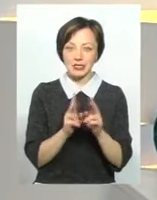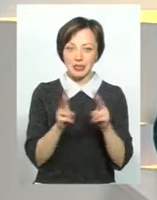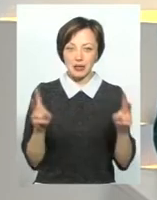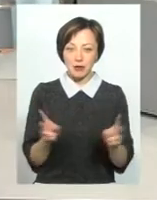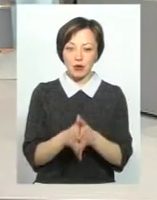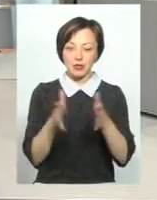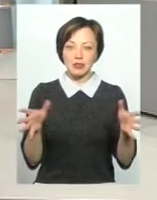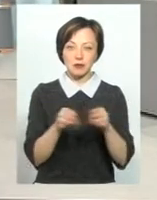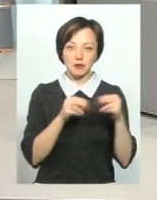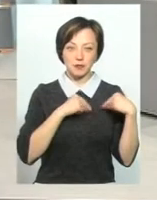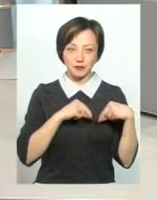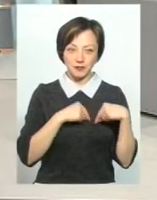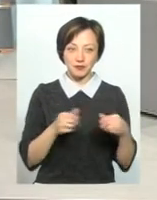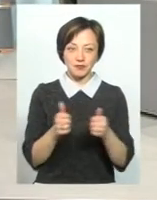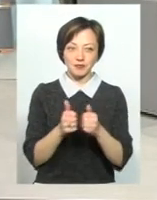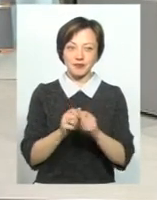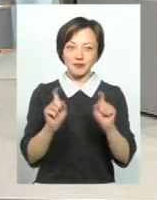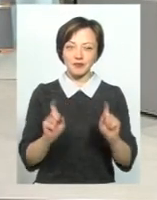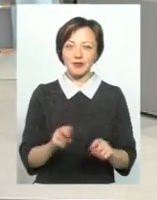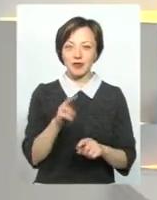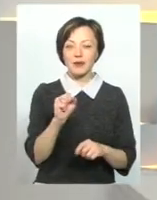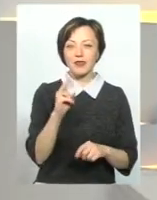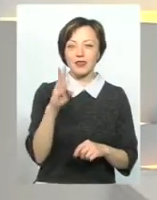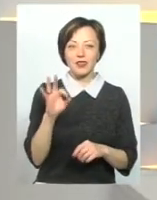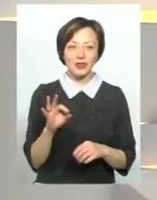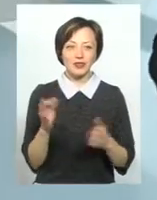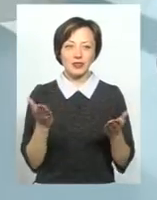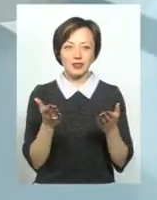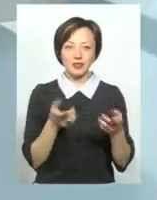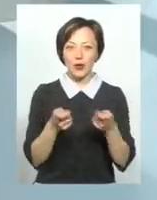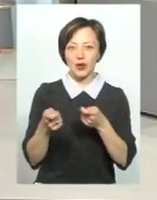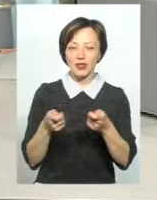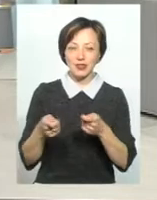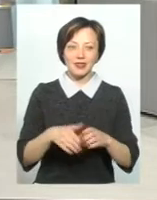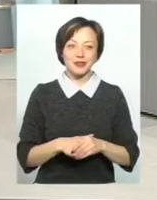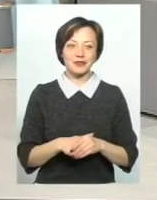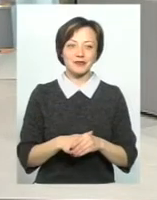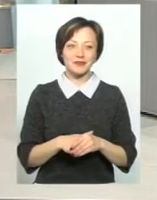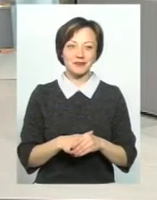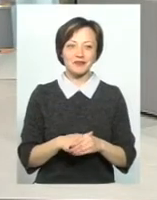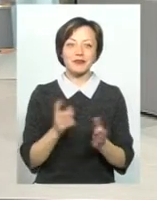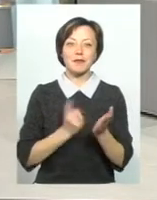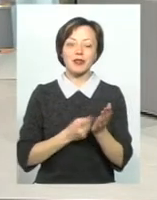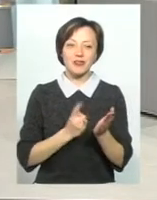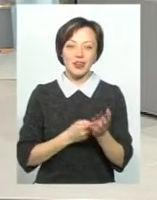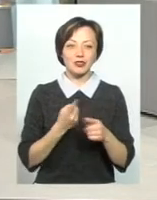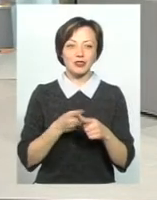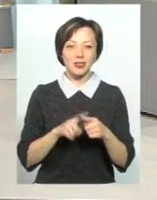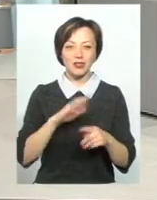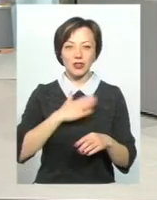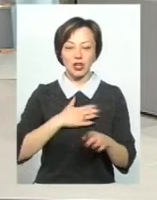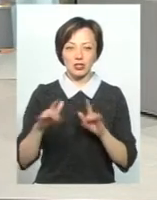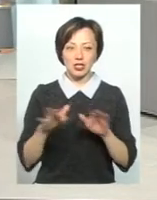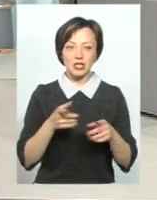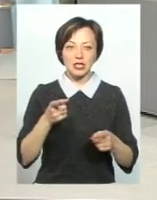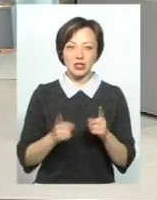цю співпрацю, тому що поруч сидить Павло, який... Я навіть хочу пожати йому руку, що ми то підтверджуємо наше дійство.